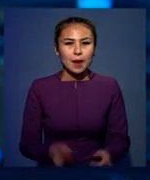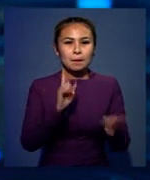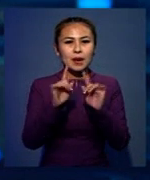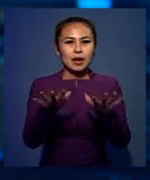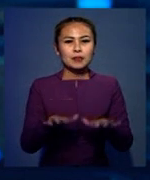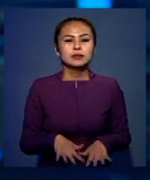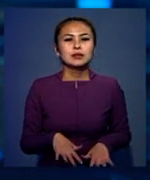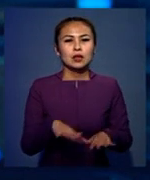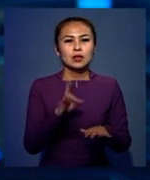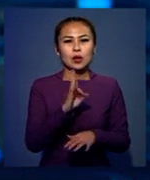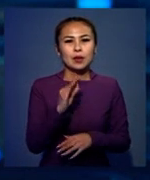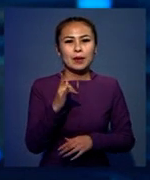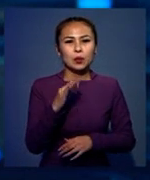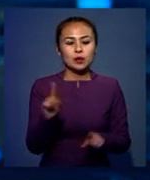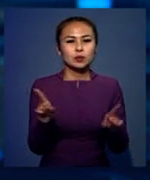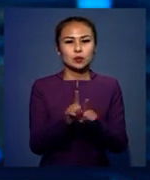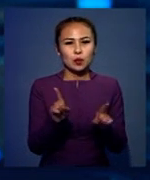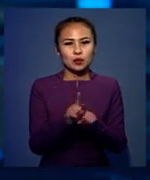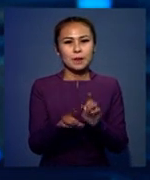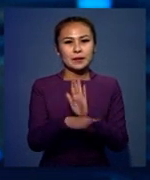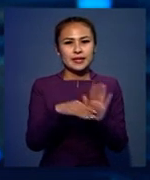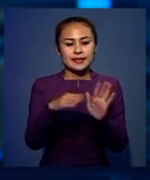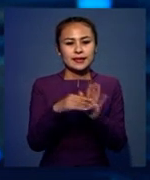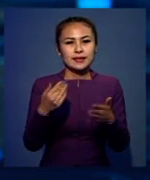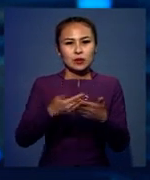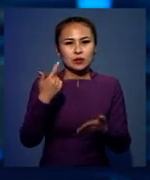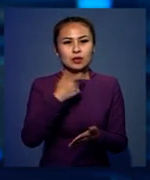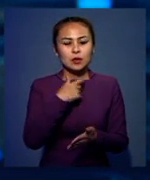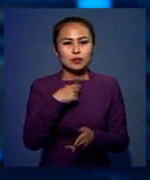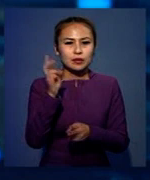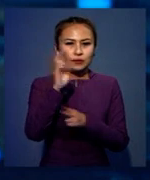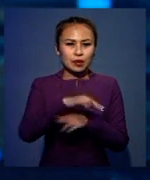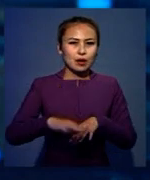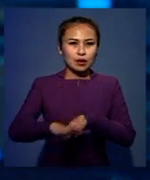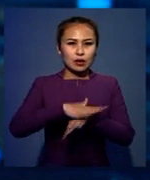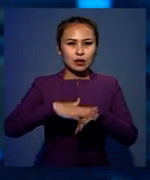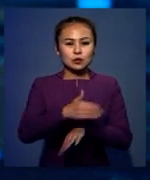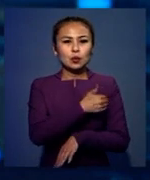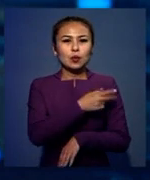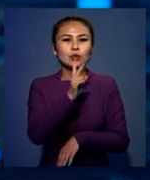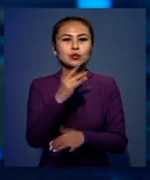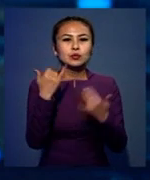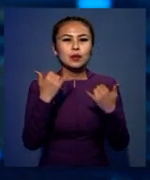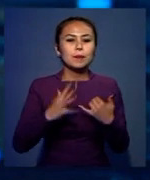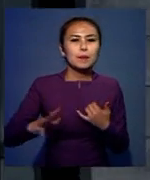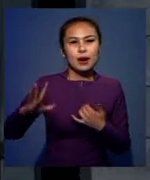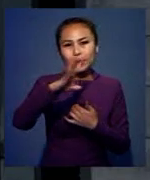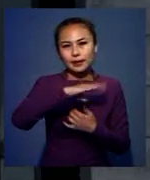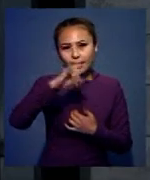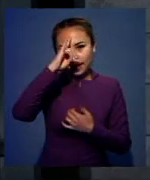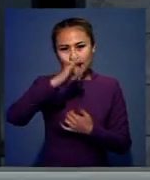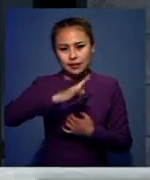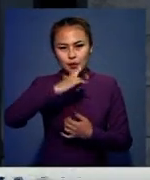Парламент мәжілісінің төрағасы Нұрлан Нығматулин кезектен тыс президенттік сайлауда дауыс берді. Халық қалаулысының айтуынша, бүгін